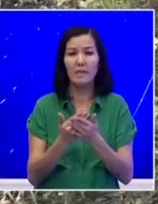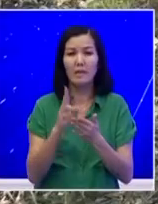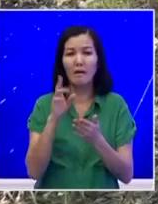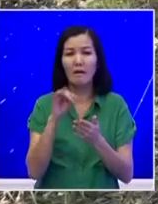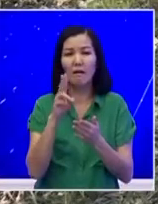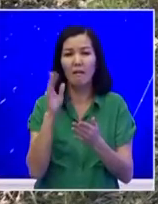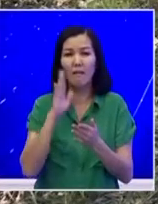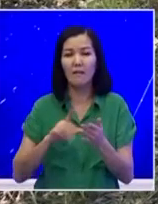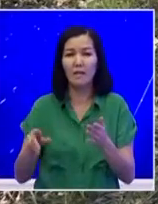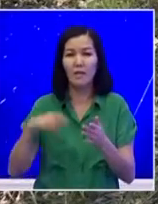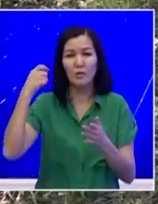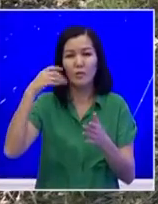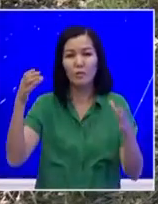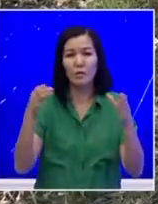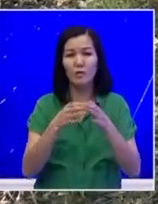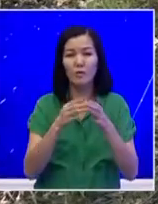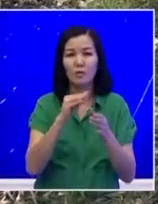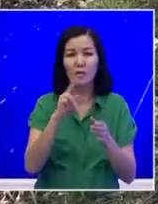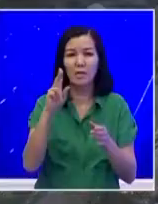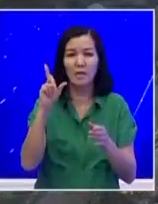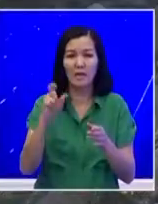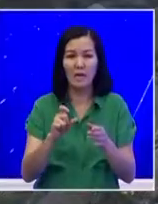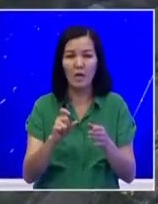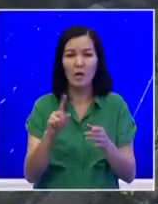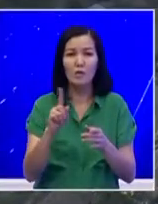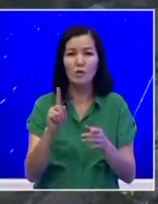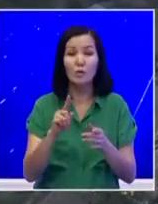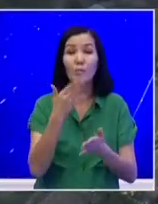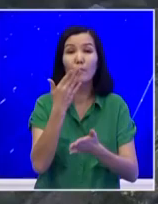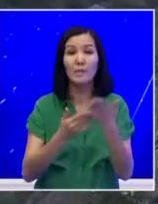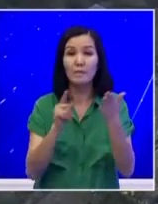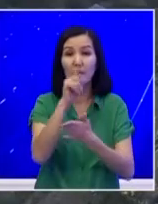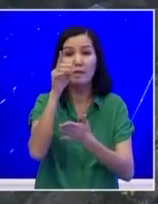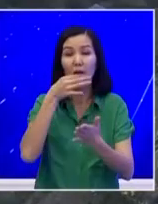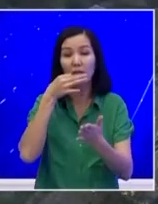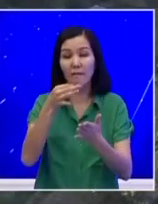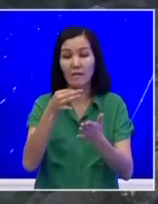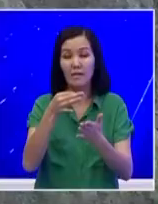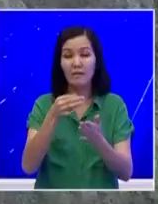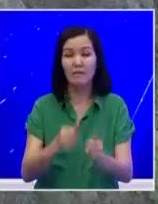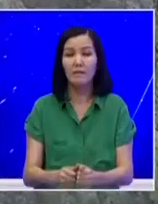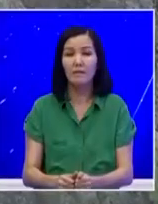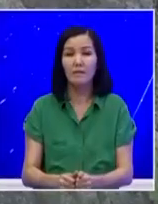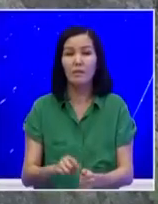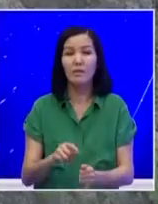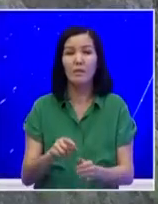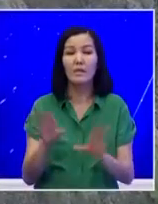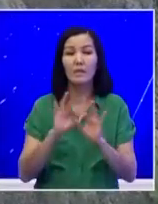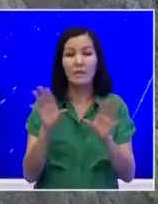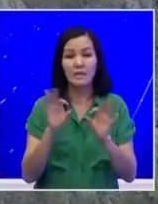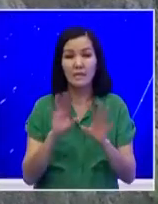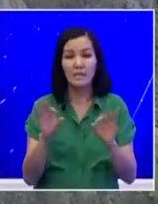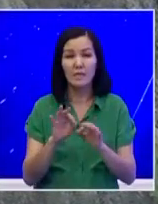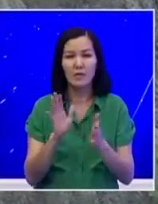Каратал. Наша съемочная группа обратилась в отдел ЖКХ, чтобы поставить все точки над «и» в вопросе ликвидации стихийных свалок. Как разъяснили специалисты, о